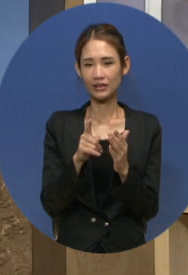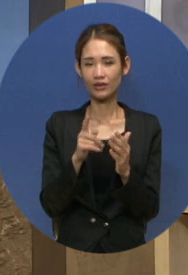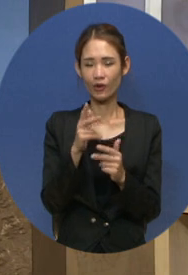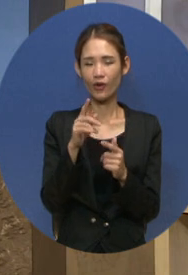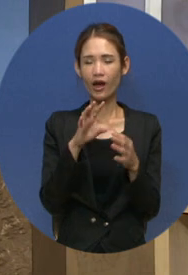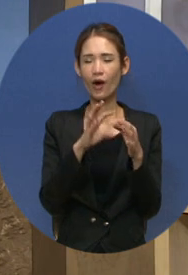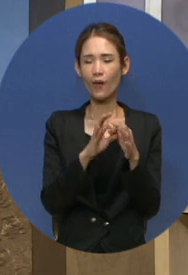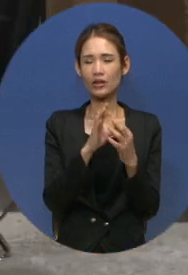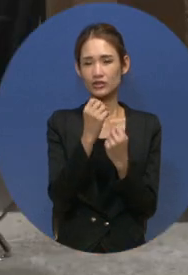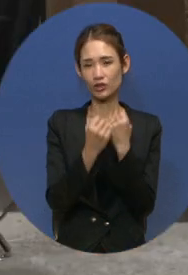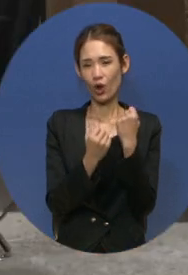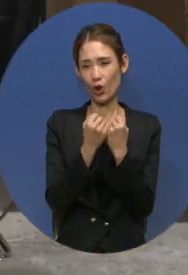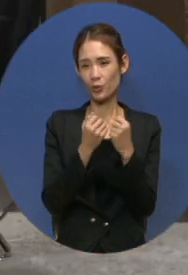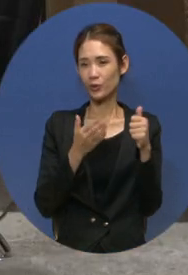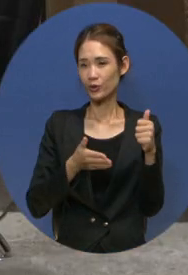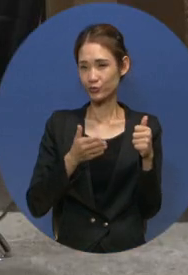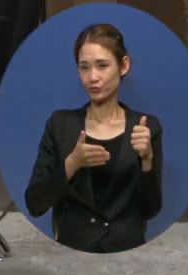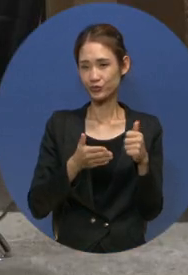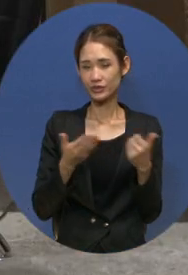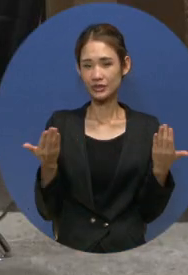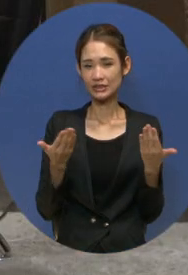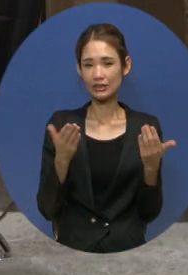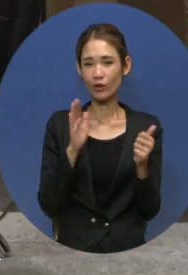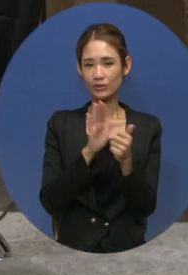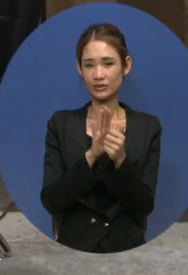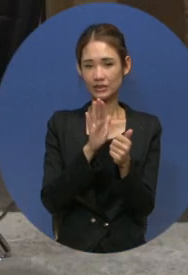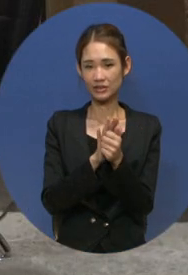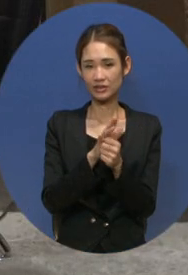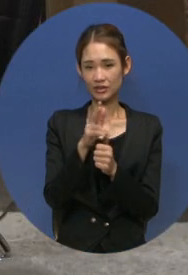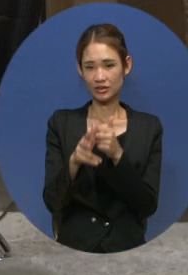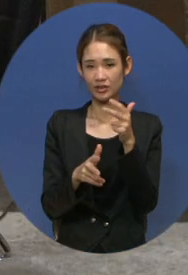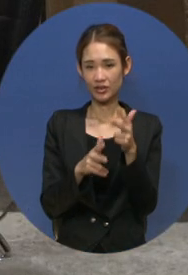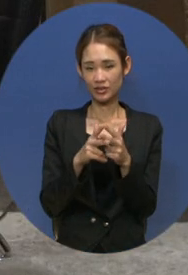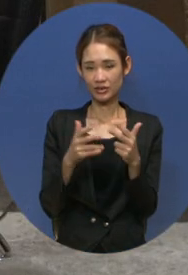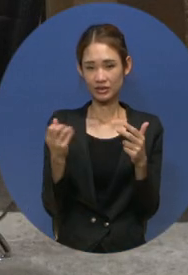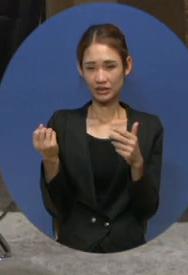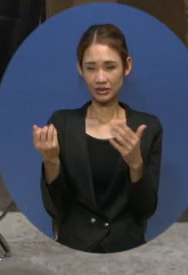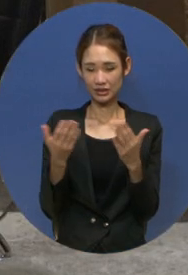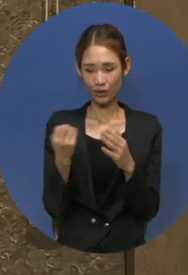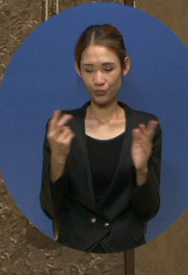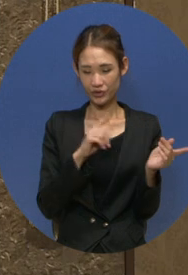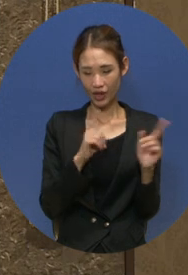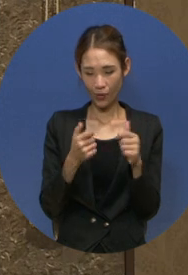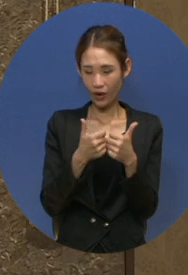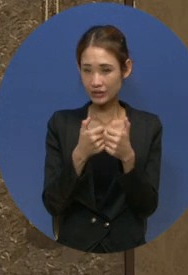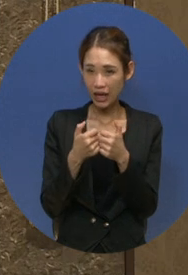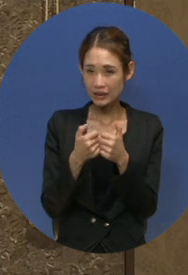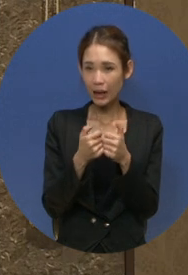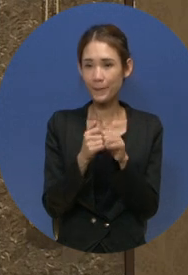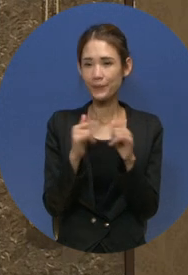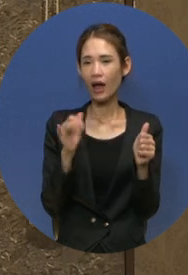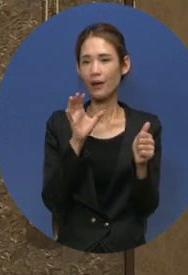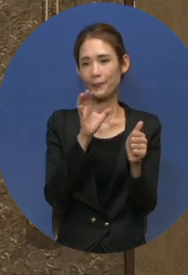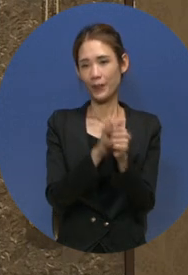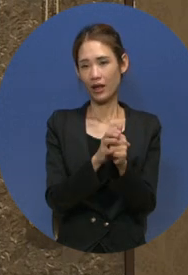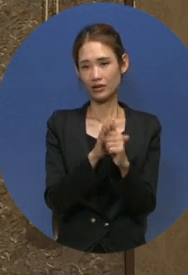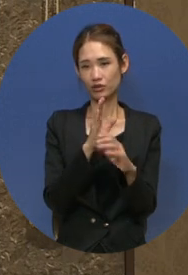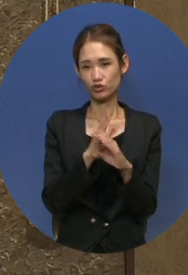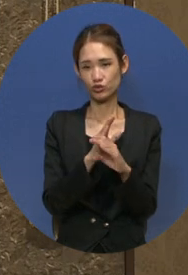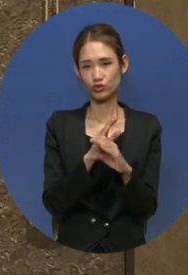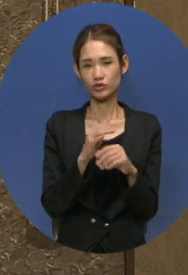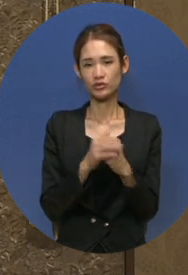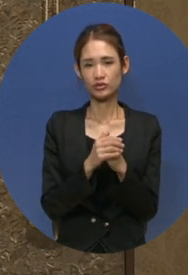설명을 부탁드립니다. 네. 이 직업 지원 사업은 직업 재활 상담사가 주로 이렇게 맡아서 운영을 하고 있고요. 네. 저희 복지관에